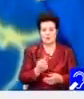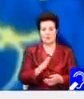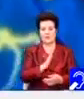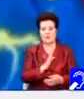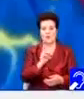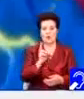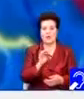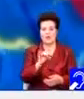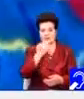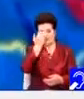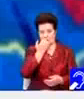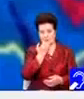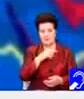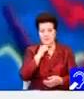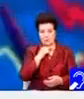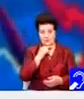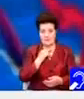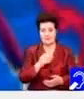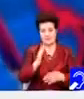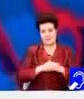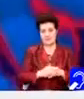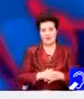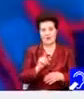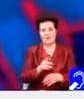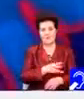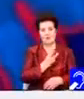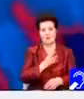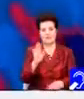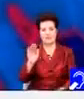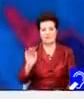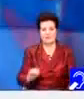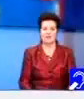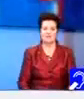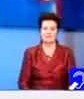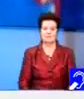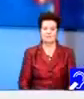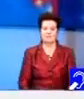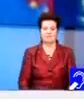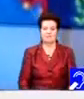Victoria Colesnic și vă mulțumesc pentru atenție. Să aveți o seară așa cum vă doriți. La revedere!